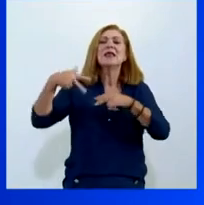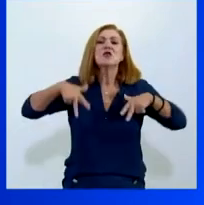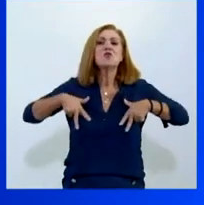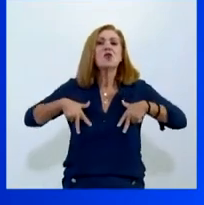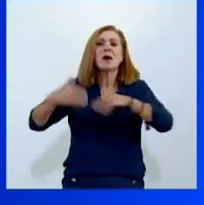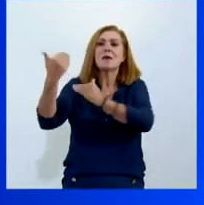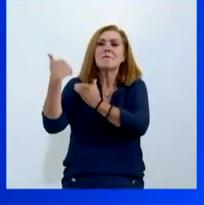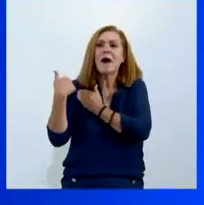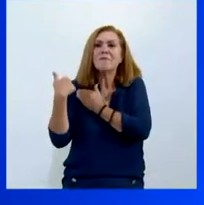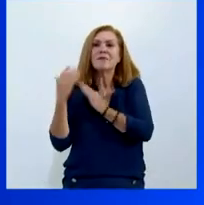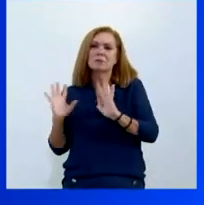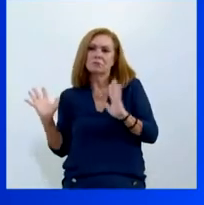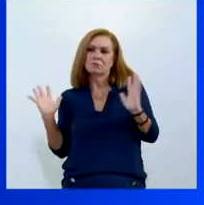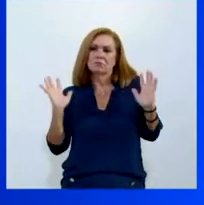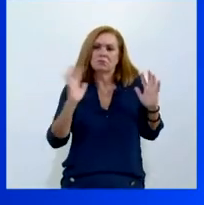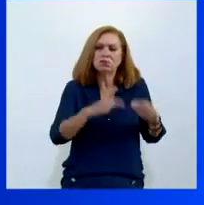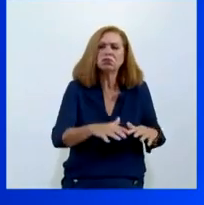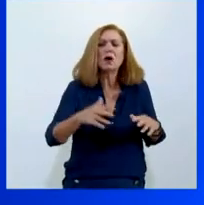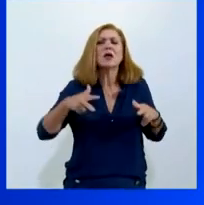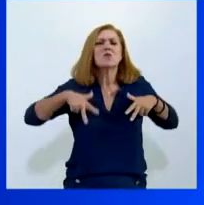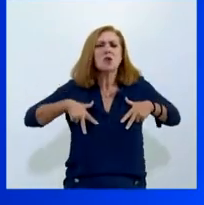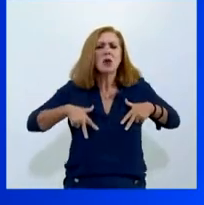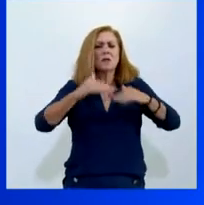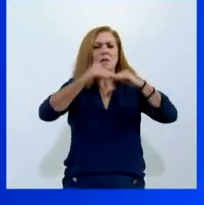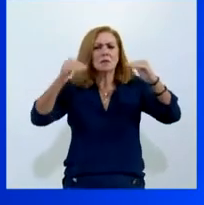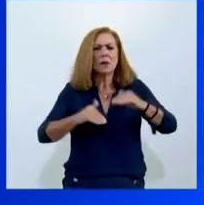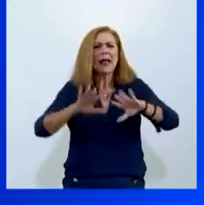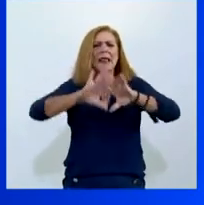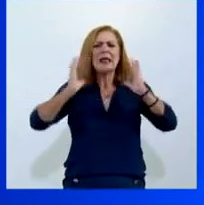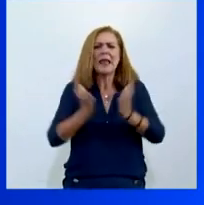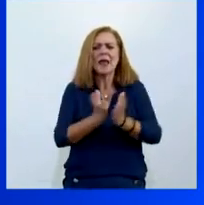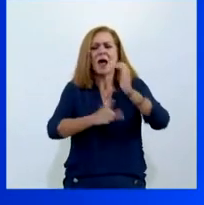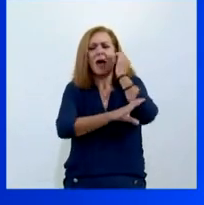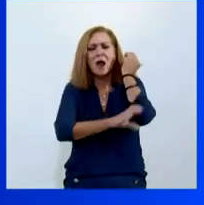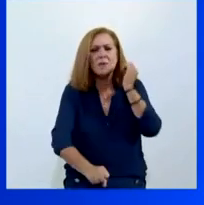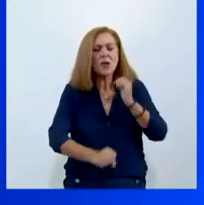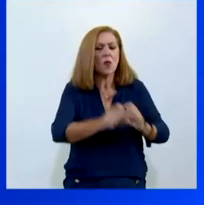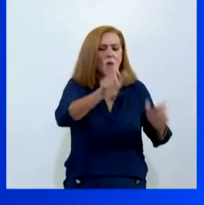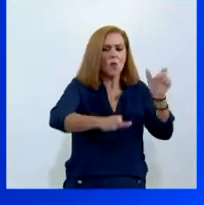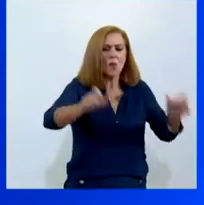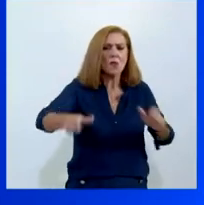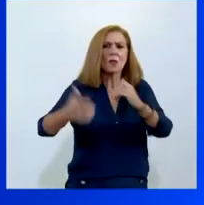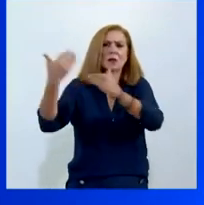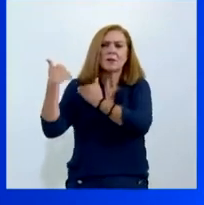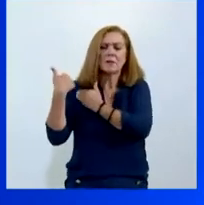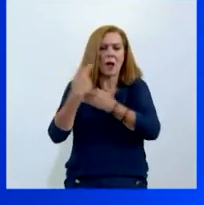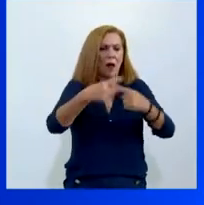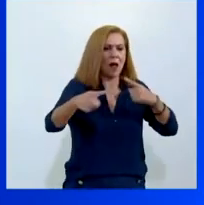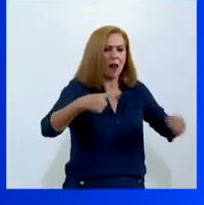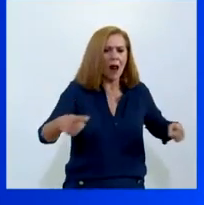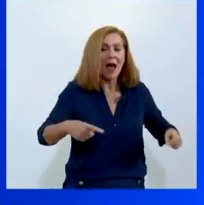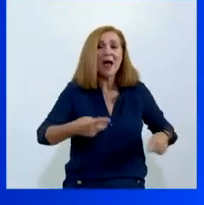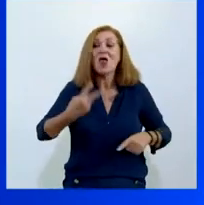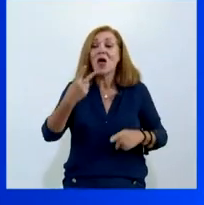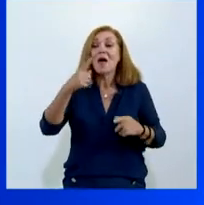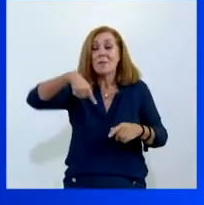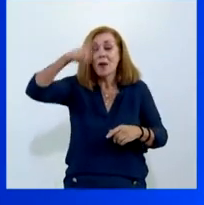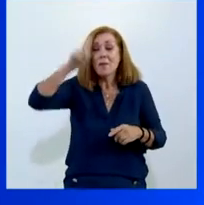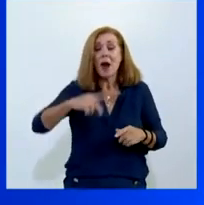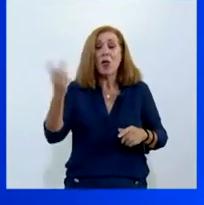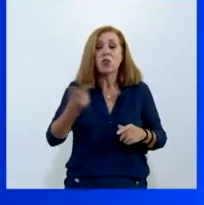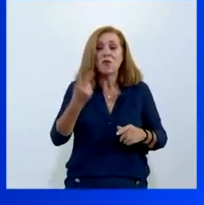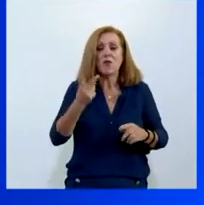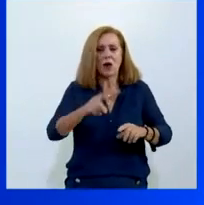ίδιο χώρο, υπουργοί, υφυπουργοί, γενικοί γραμματείς. Ο καθένας είχε τη δικιά του αρμοδιότητα, γινόντουσαν συσκέψεις 2 φορές την ημέρα,